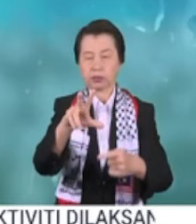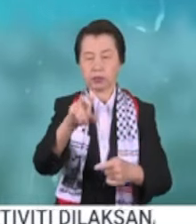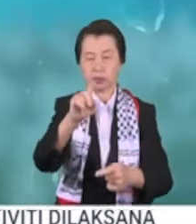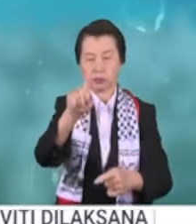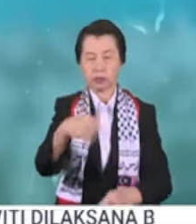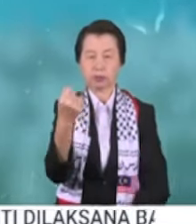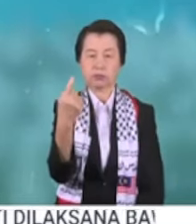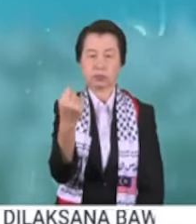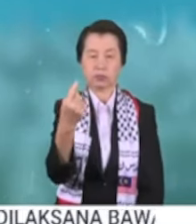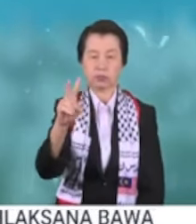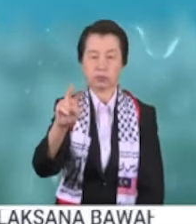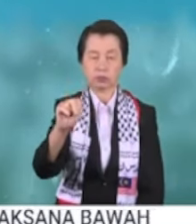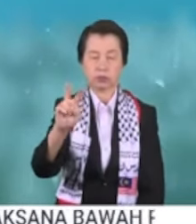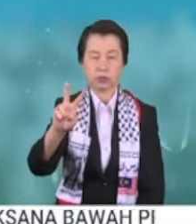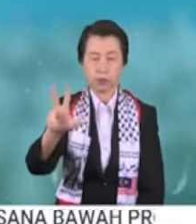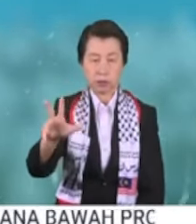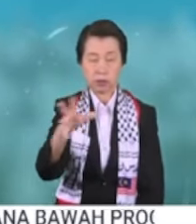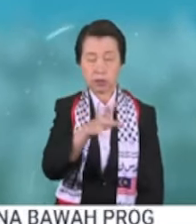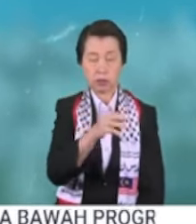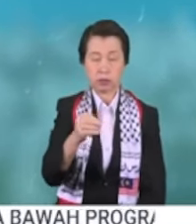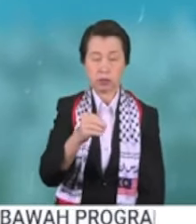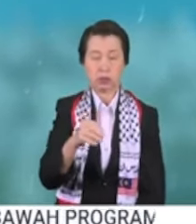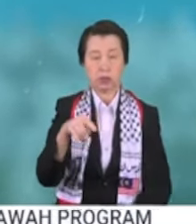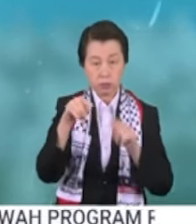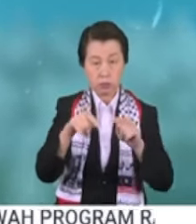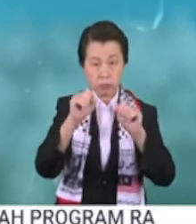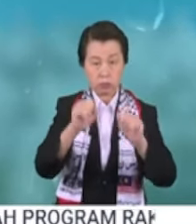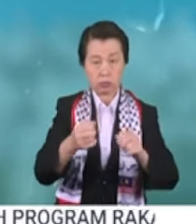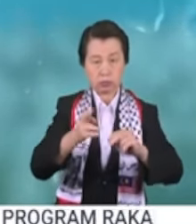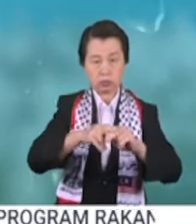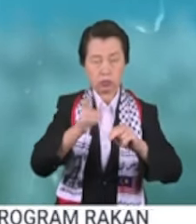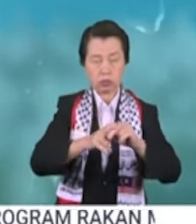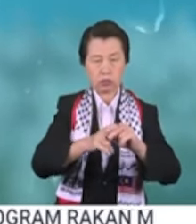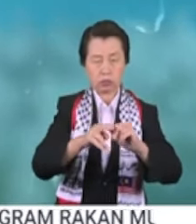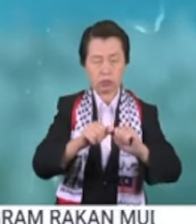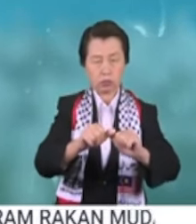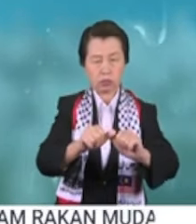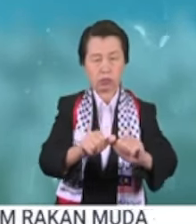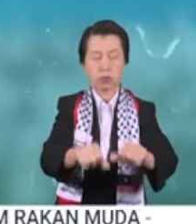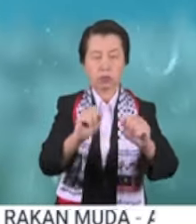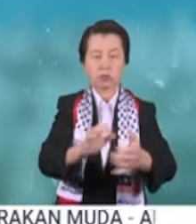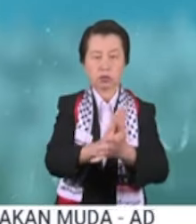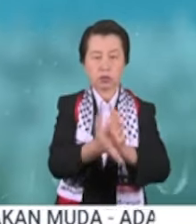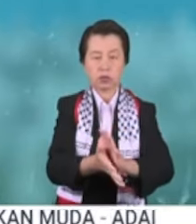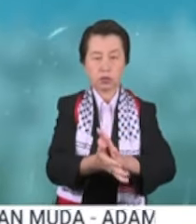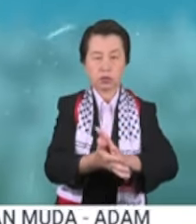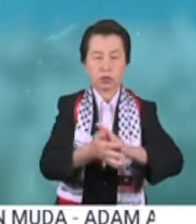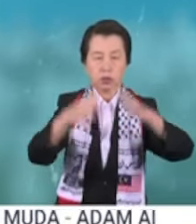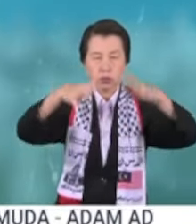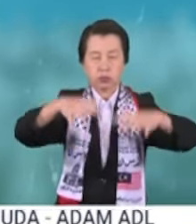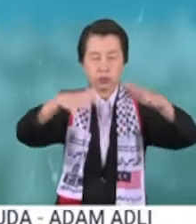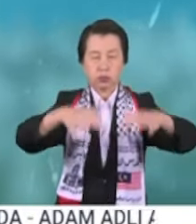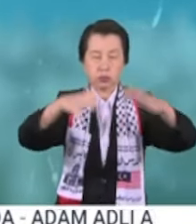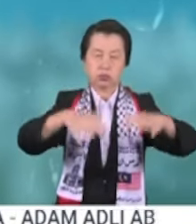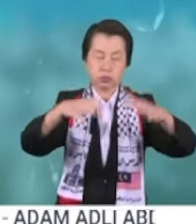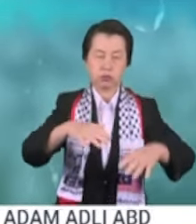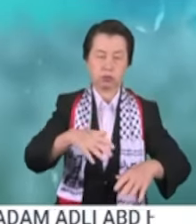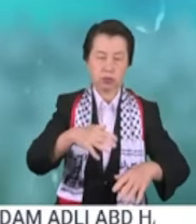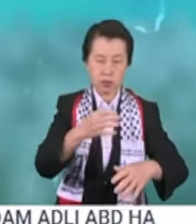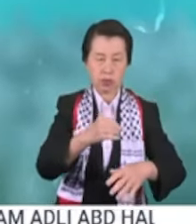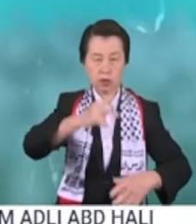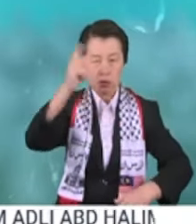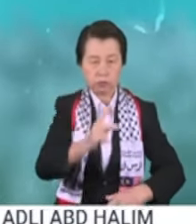30 November 2023 dan ianya boleh menyebabkan peningkatan kelembapan dan seterusnya boleh menyebabkan keadaan cuaca lembap seperti hujan dan